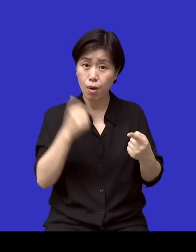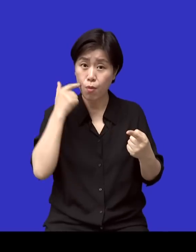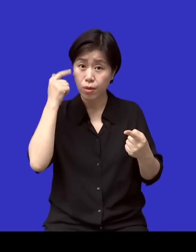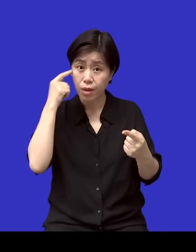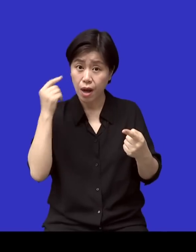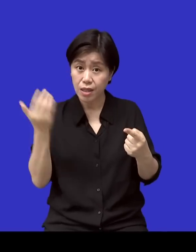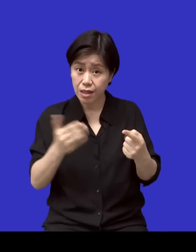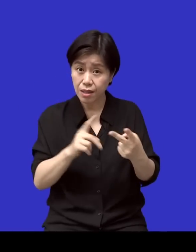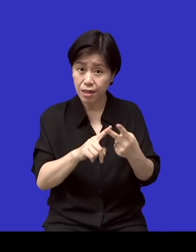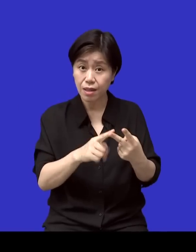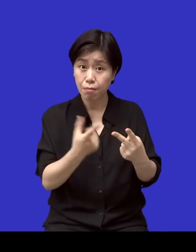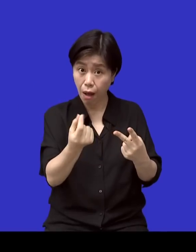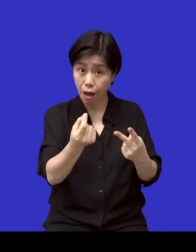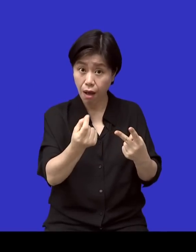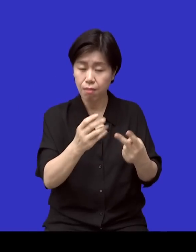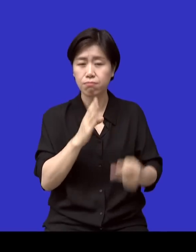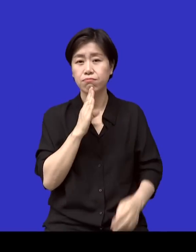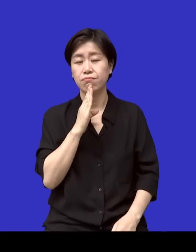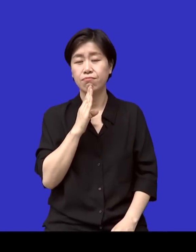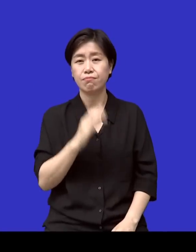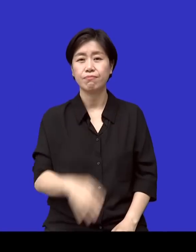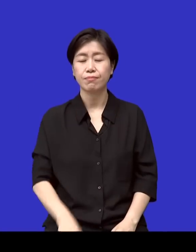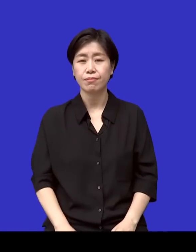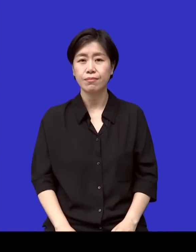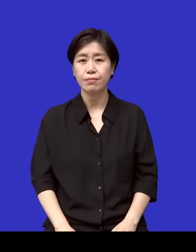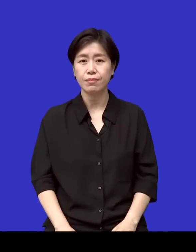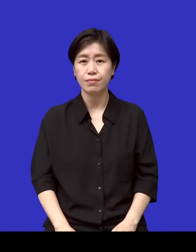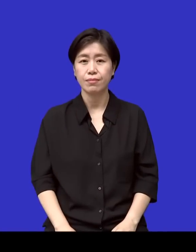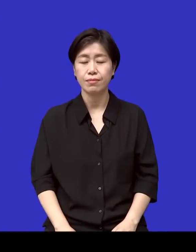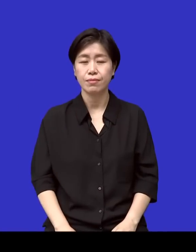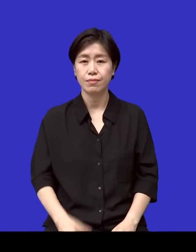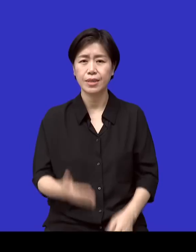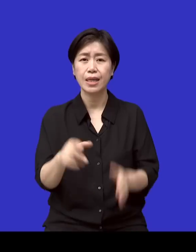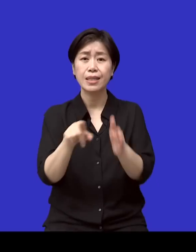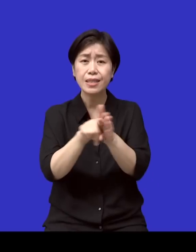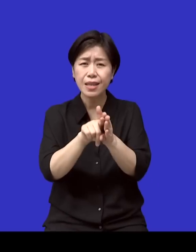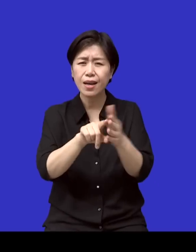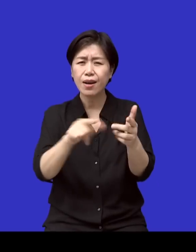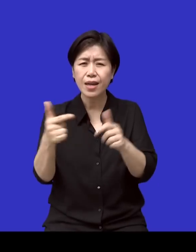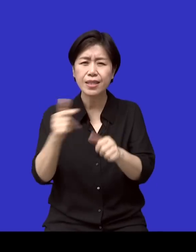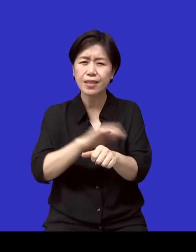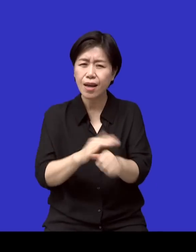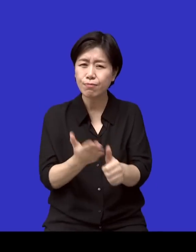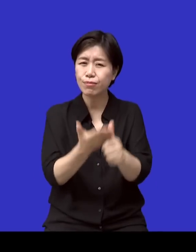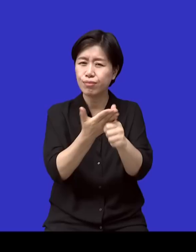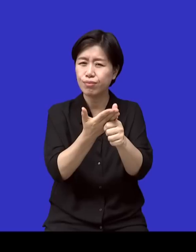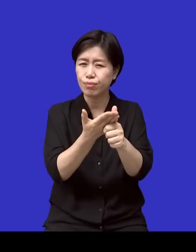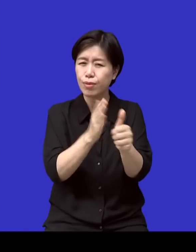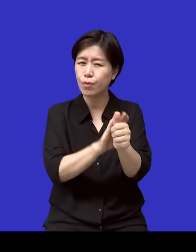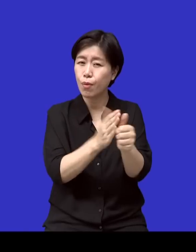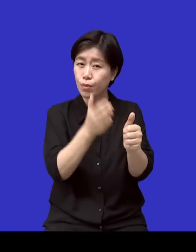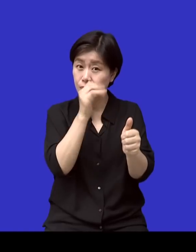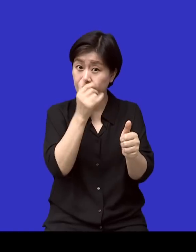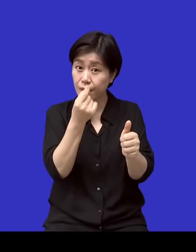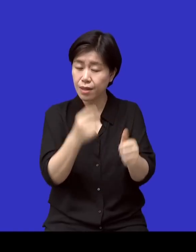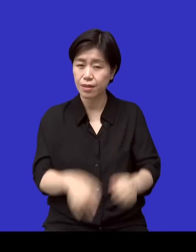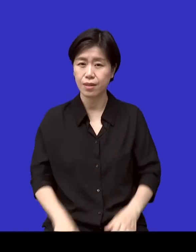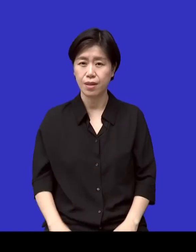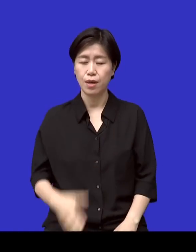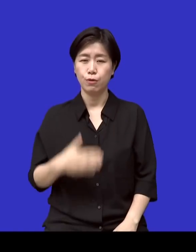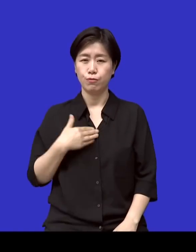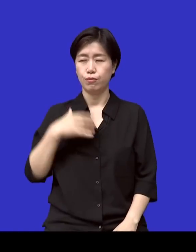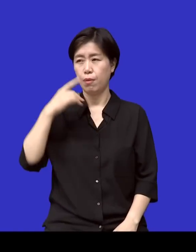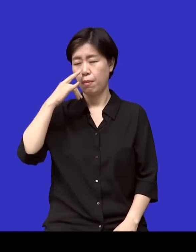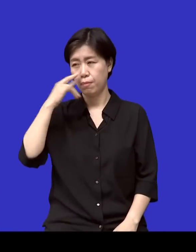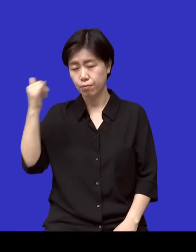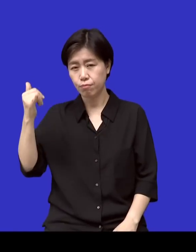어때요? 아까 기도도 많이 해주셨다고 했는데 네. 신앙적으로도 많은 힘이 되었겠네요. 네, 어렸을 때부터 거의 모태 신앙이에요. 저희 예.